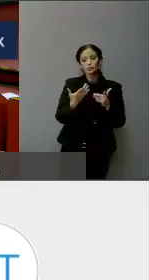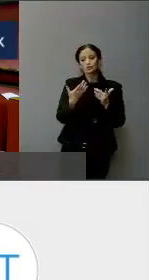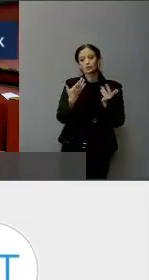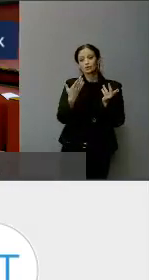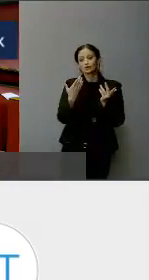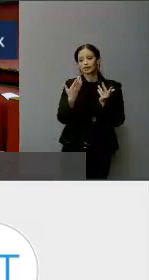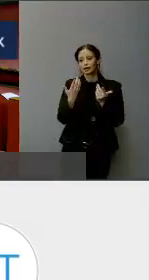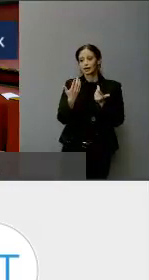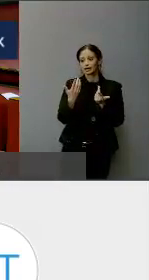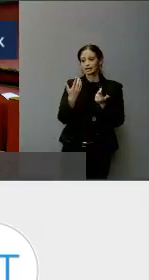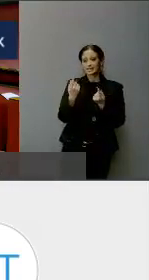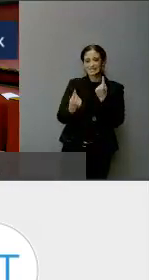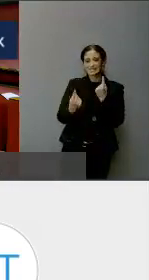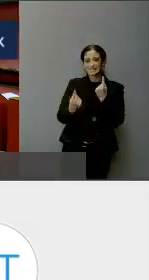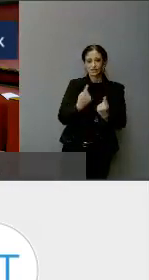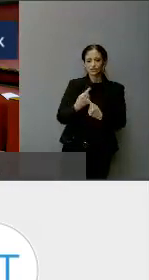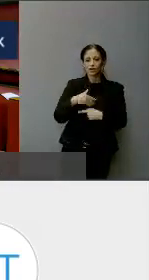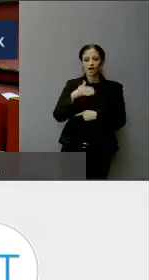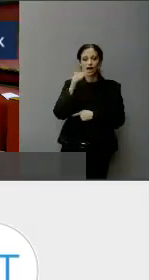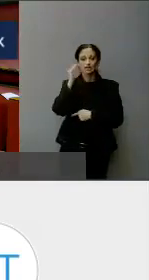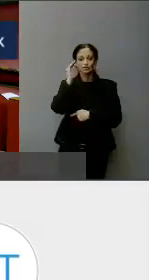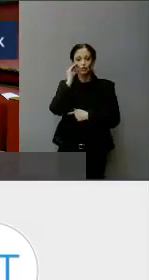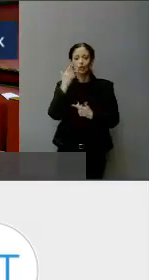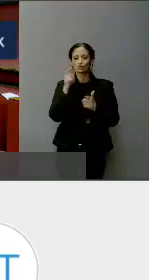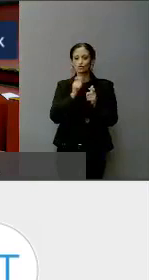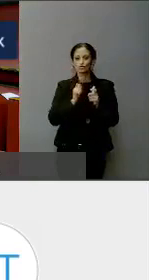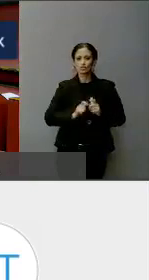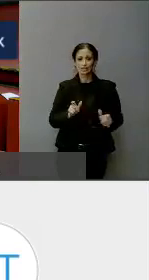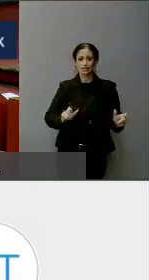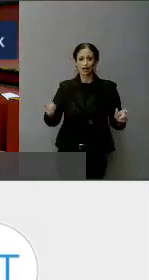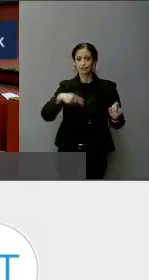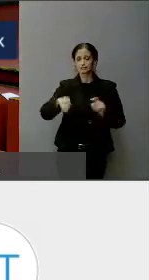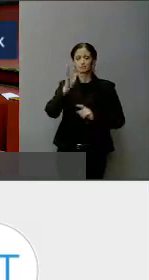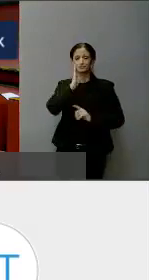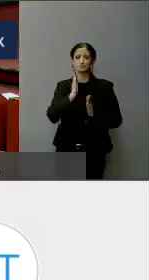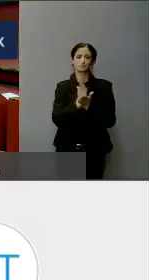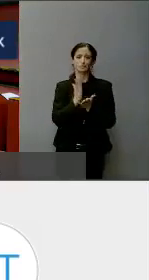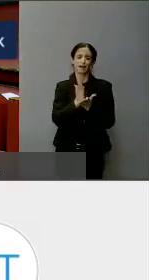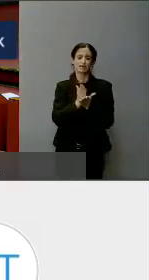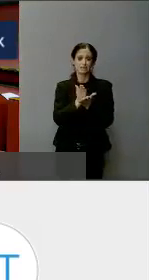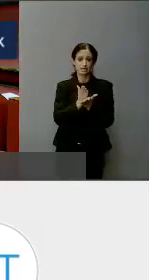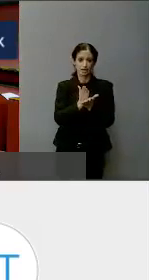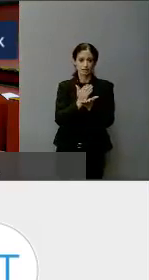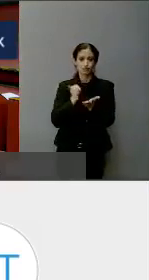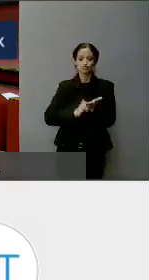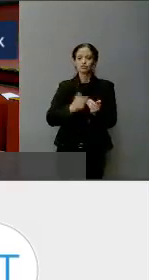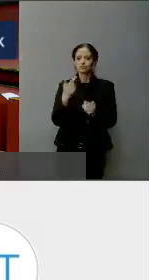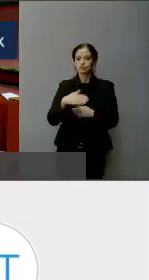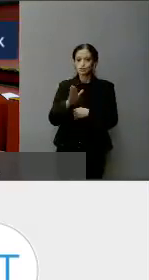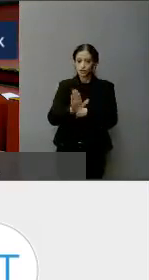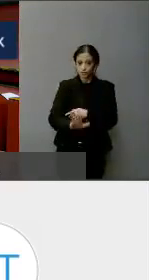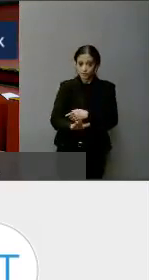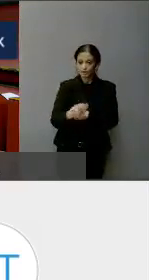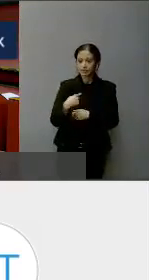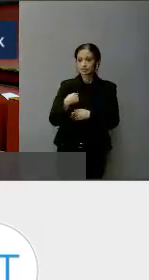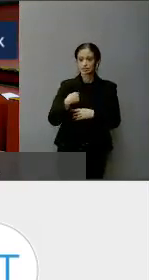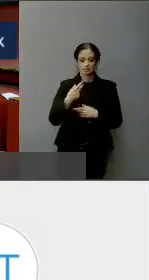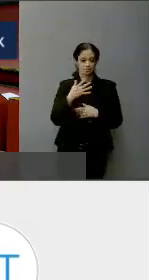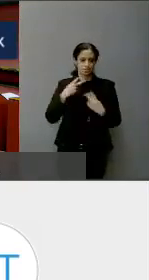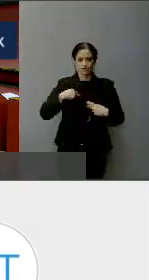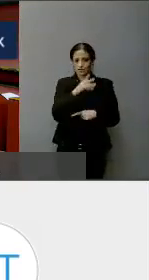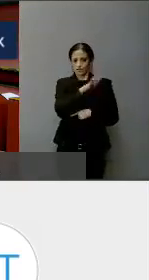ascolto della cittadinanza che vi ha detto fermatevi i cittadini genovesi che vivono il ponente